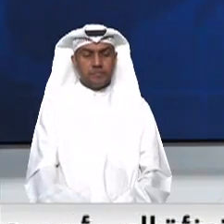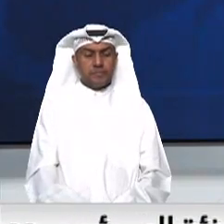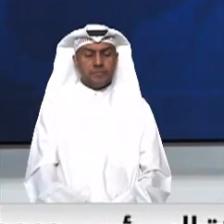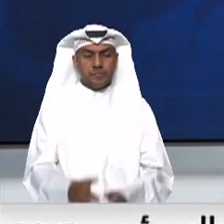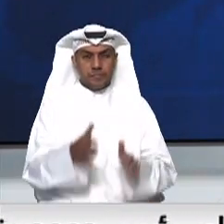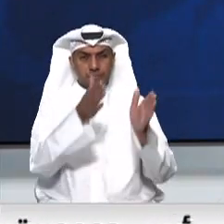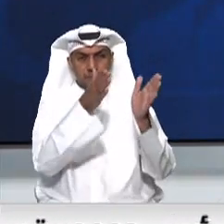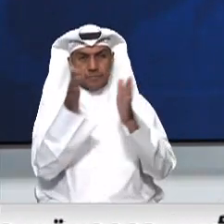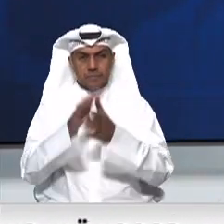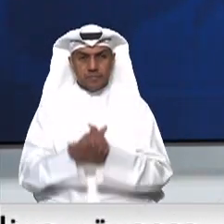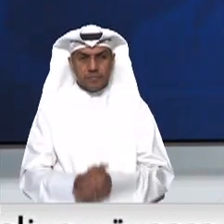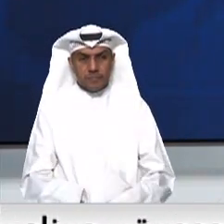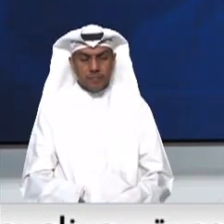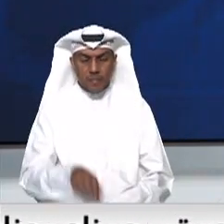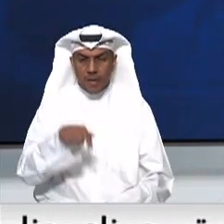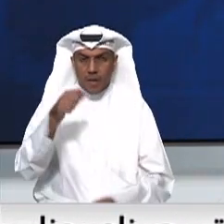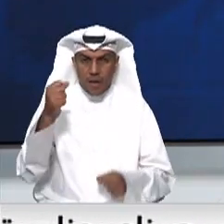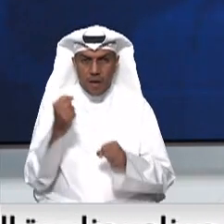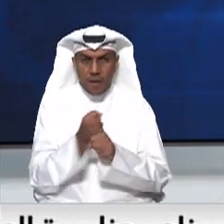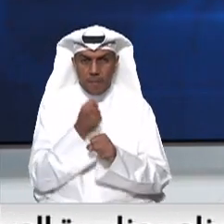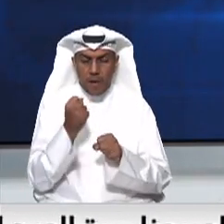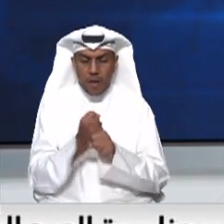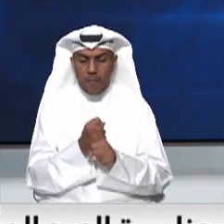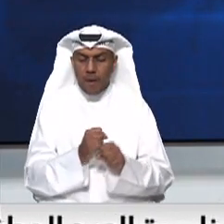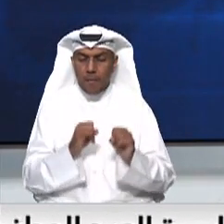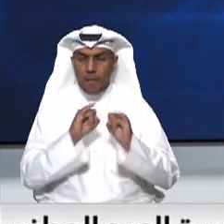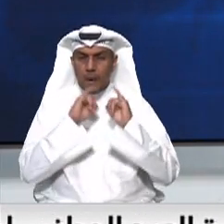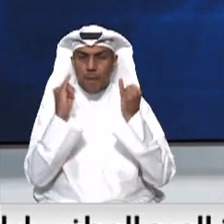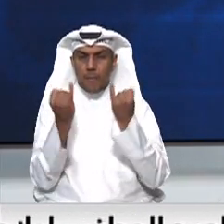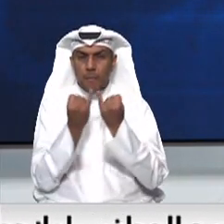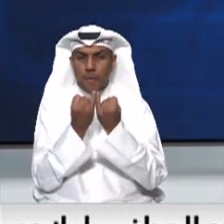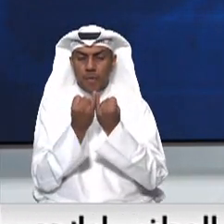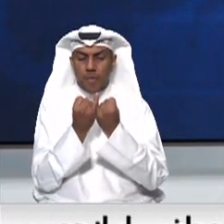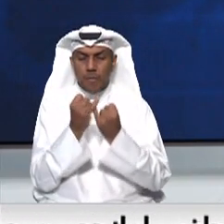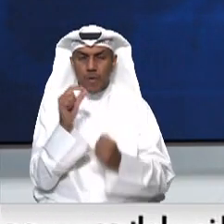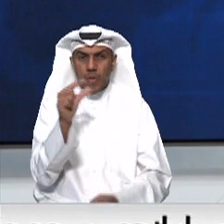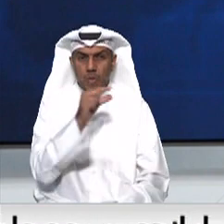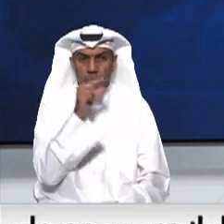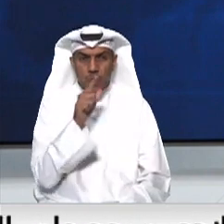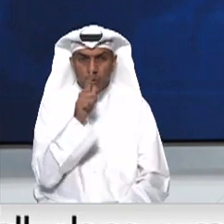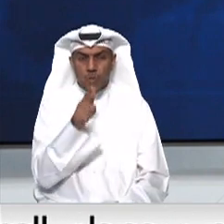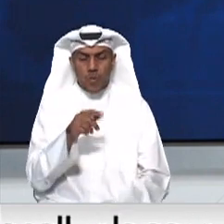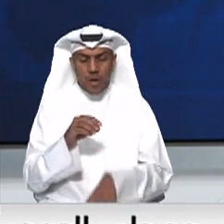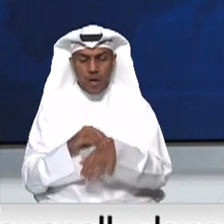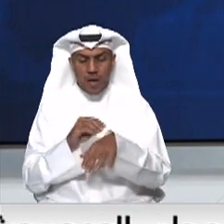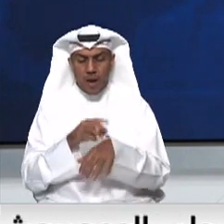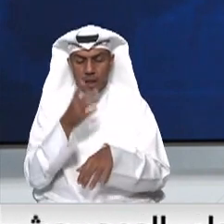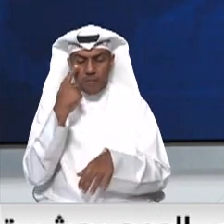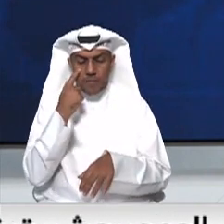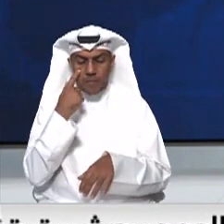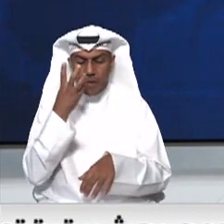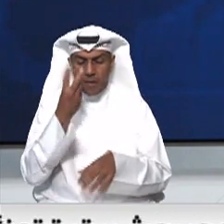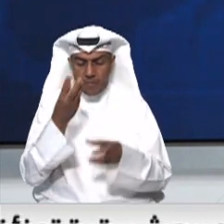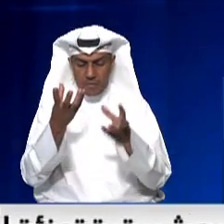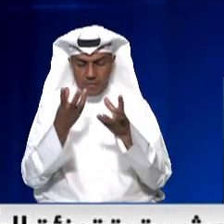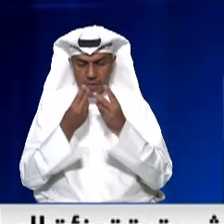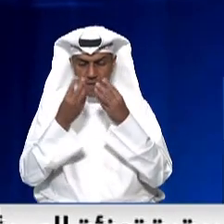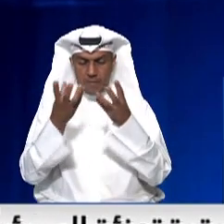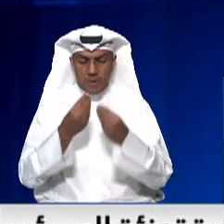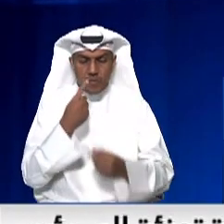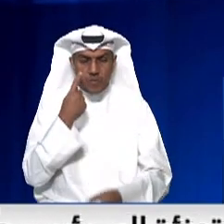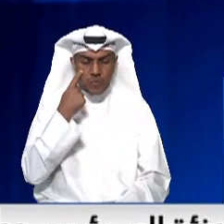عقد المجلس التنفيذي للمنظمة الدولية للأجهزة العليا للرقابة والمحاسبة إنتوساي هذا